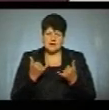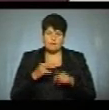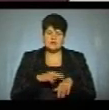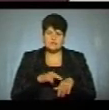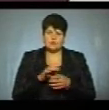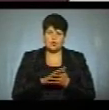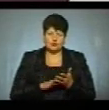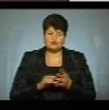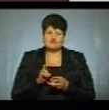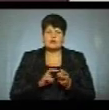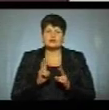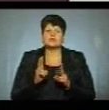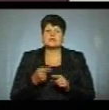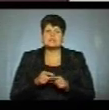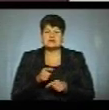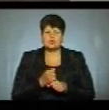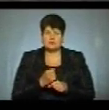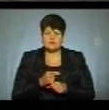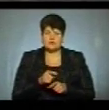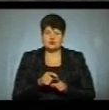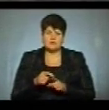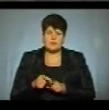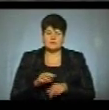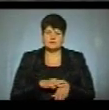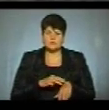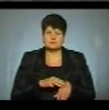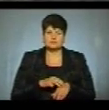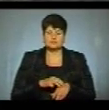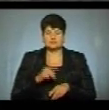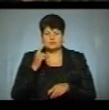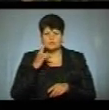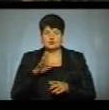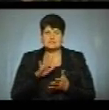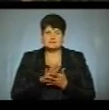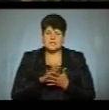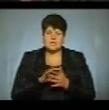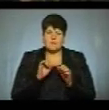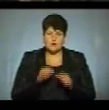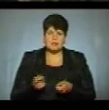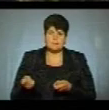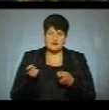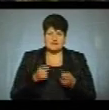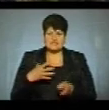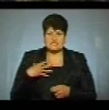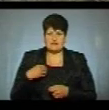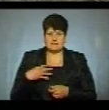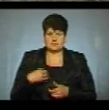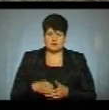продовжують шукати тих, хто це зробив. За його словами, правоохоронці підозрюють, що сміття могли завести із